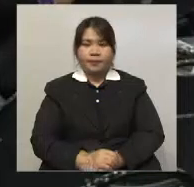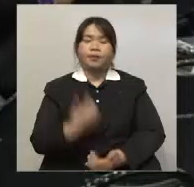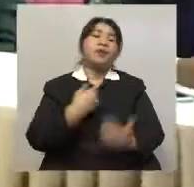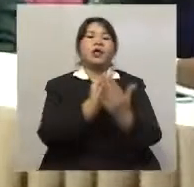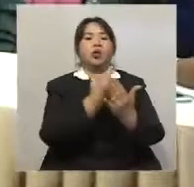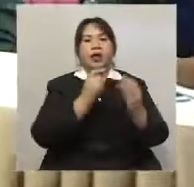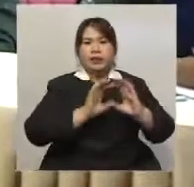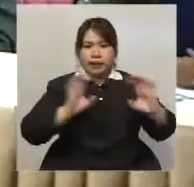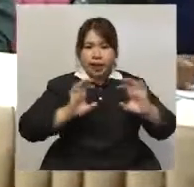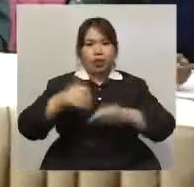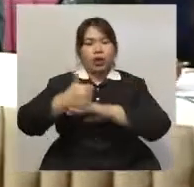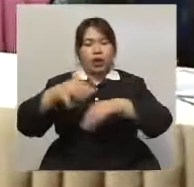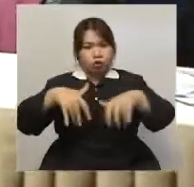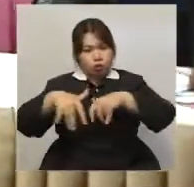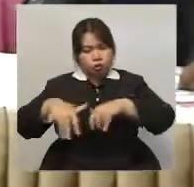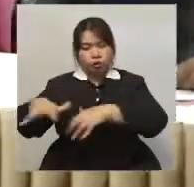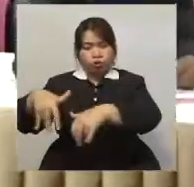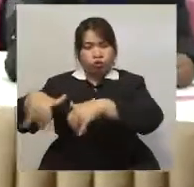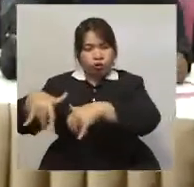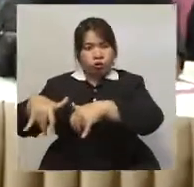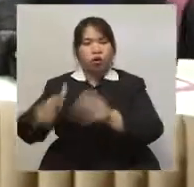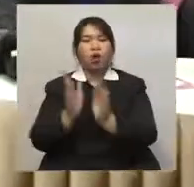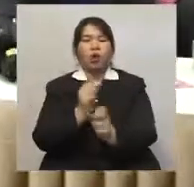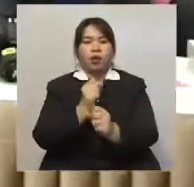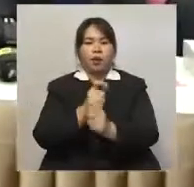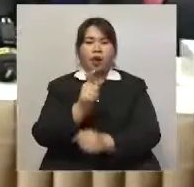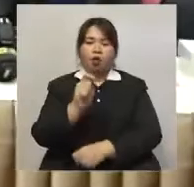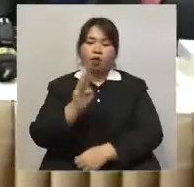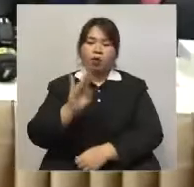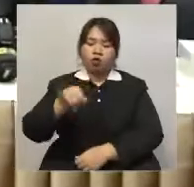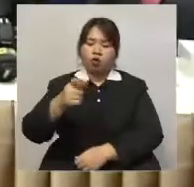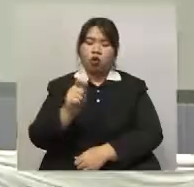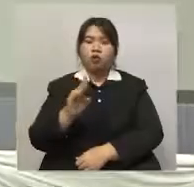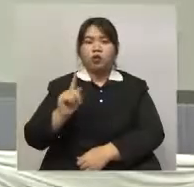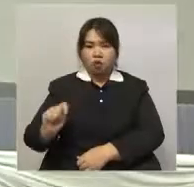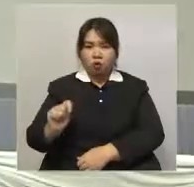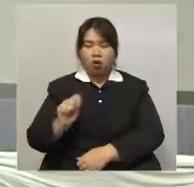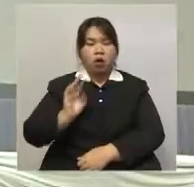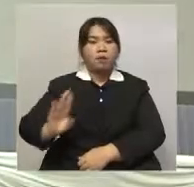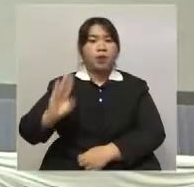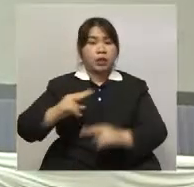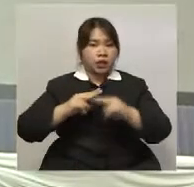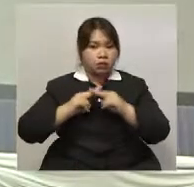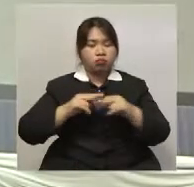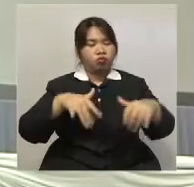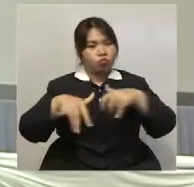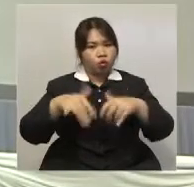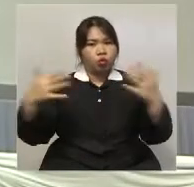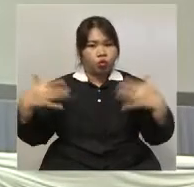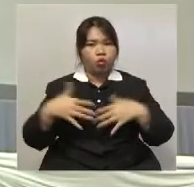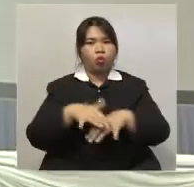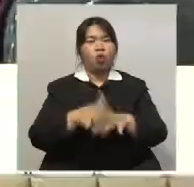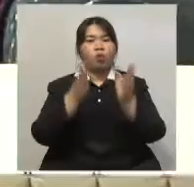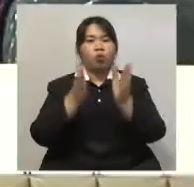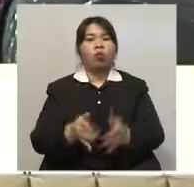วแทนของราชการผู้นำท้องถิ่นชุมชนเจ้าหน้าที่องค์กรปกครองท้องถิ่นภาคเอกชนและภาคประชาชนที่มาร่วมงานกว่า